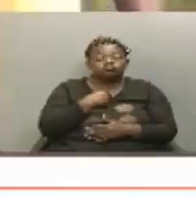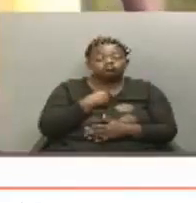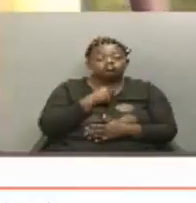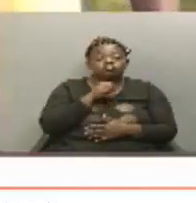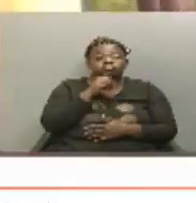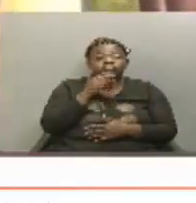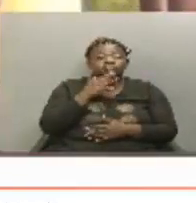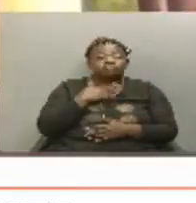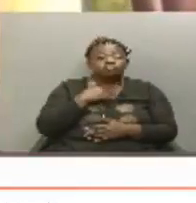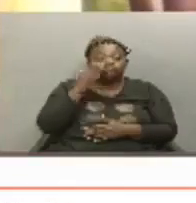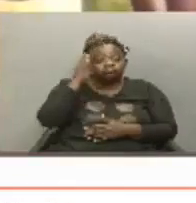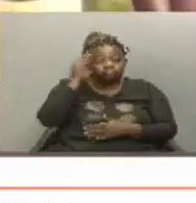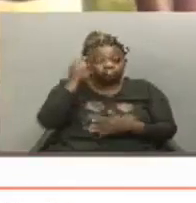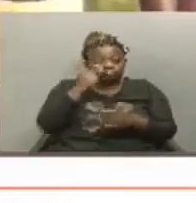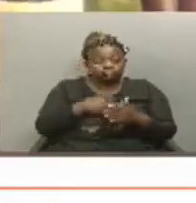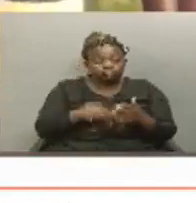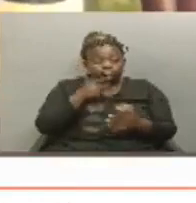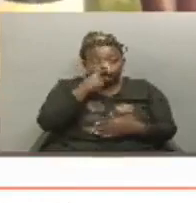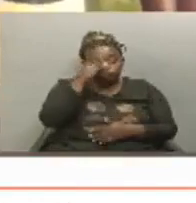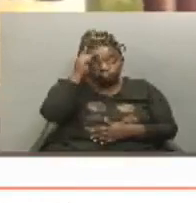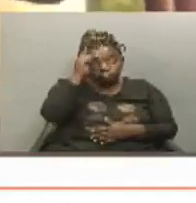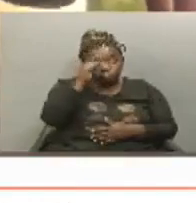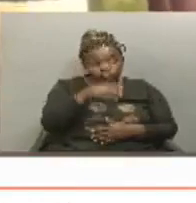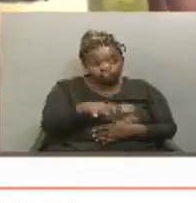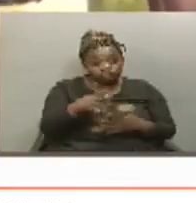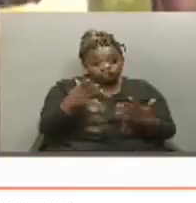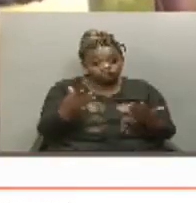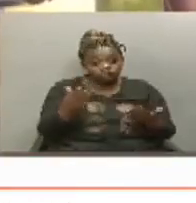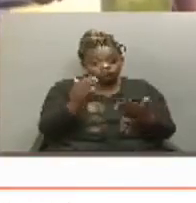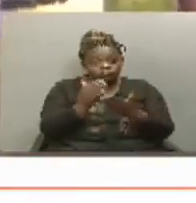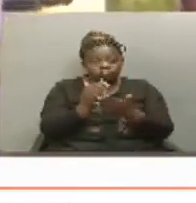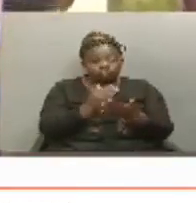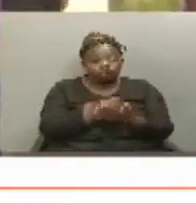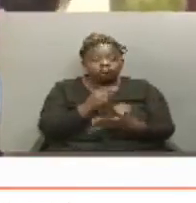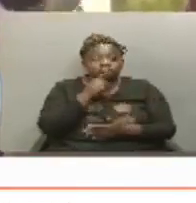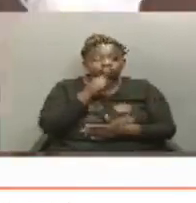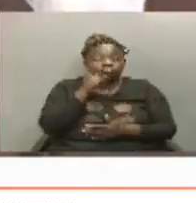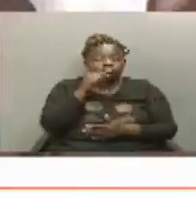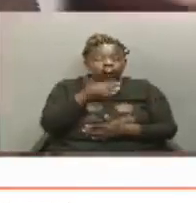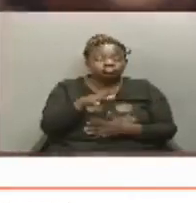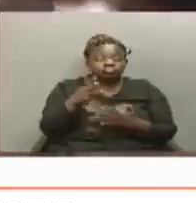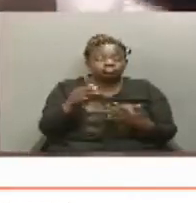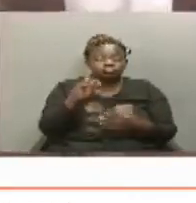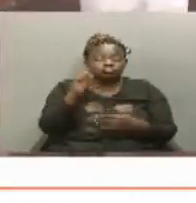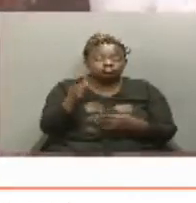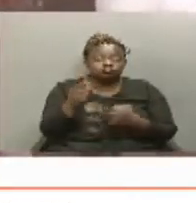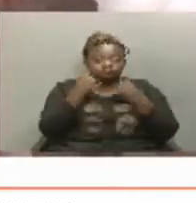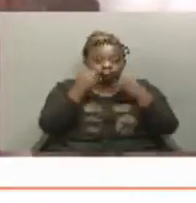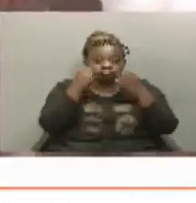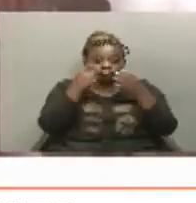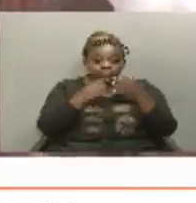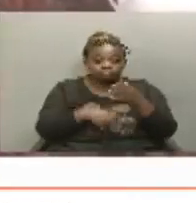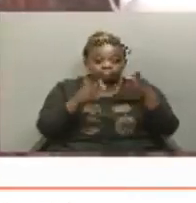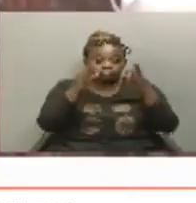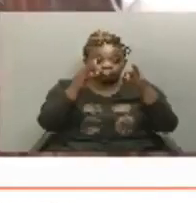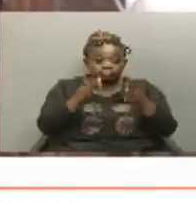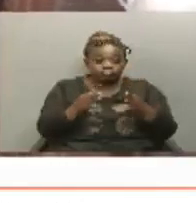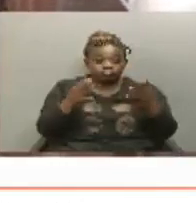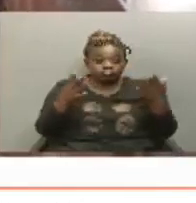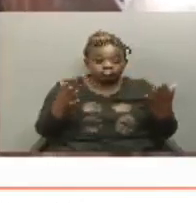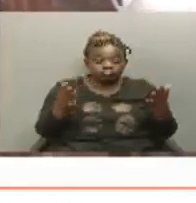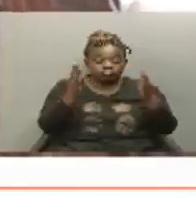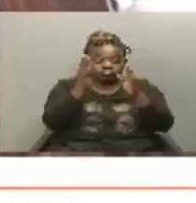kumanya. Nabbanja agamba nti bazadde babba tiyatwala budde kubamanya kubanga omusajja ono yamwesooka n'amutegeeza ng'ebintu ebyali